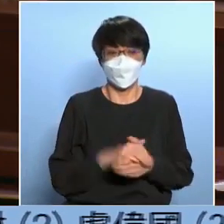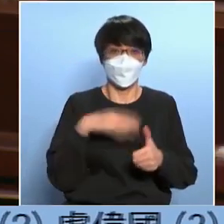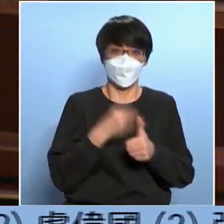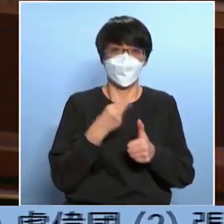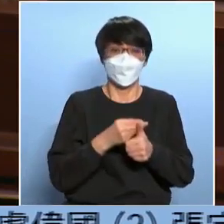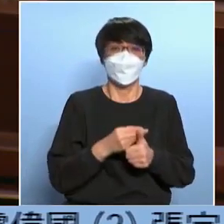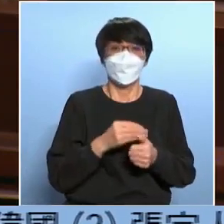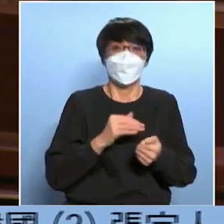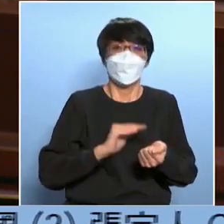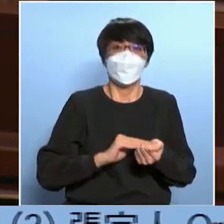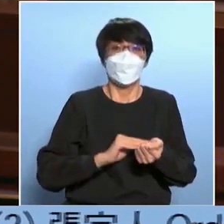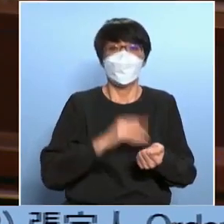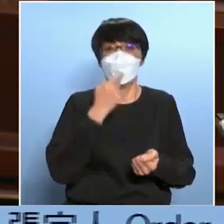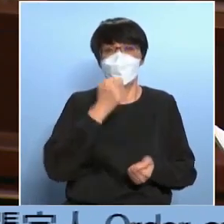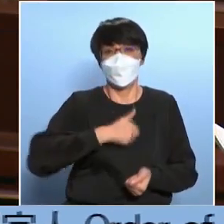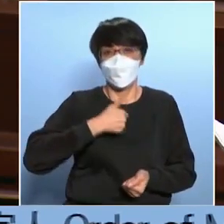練一個牙醫就